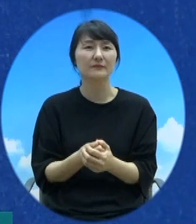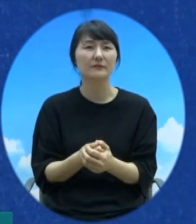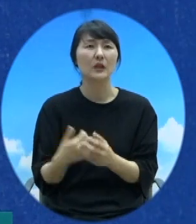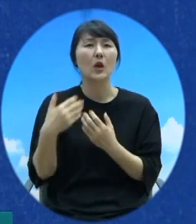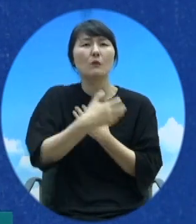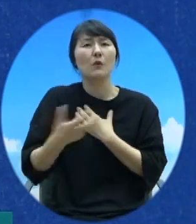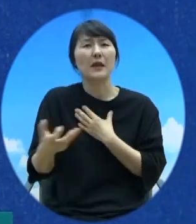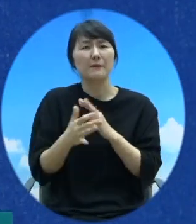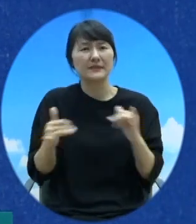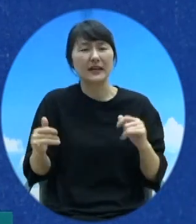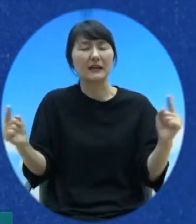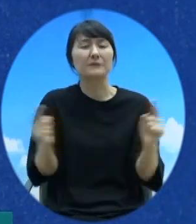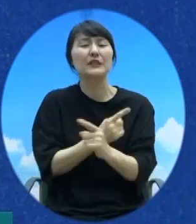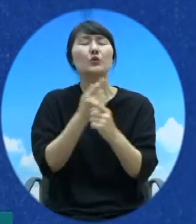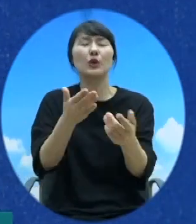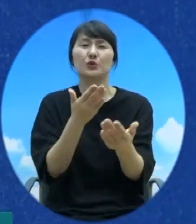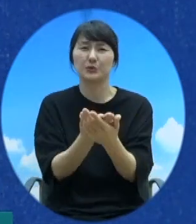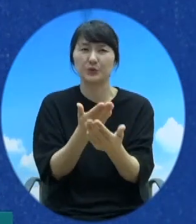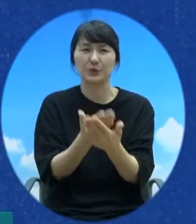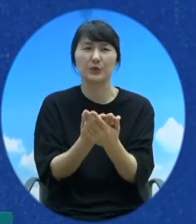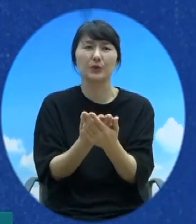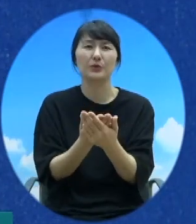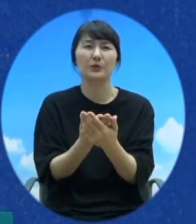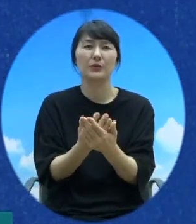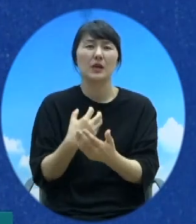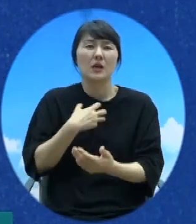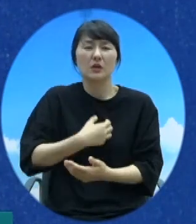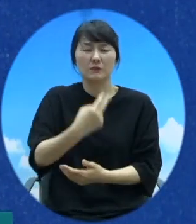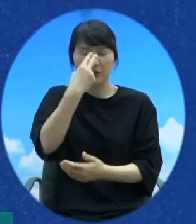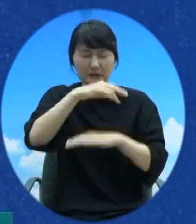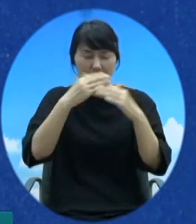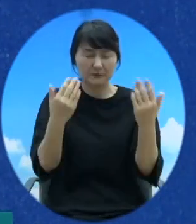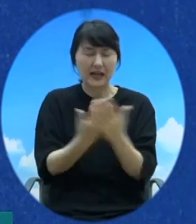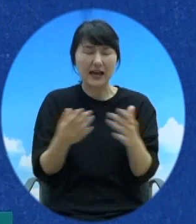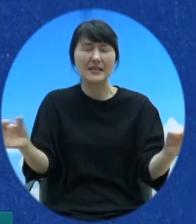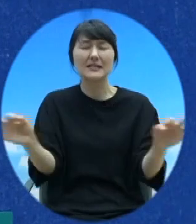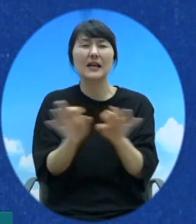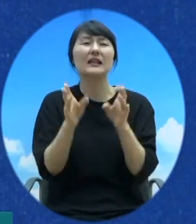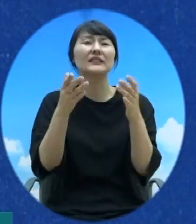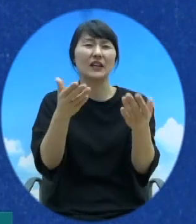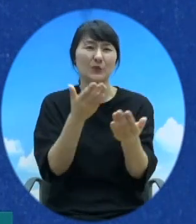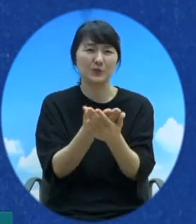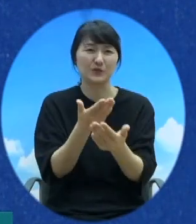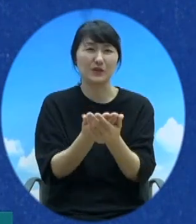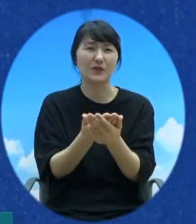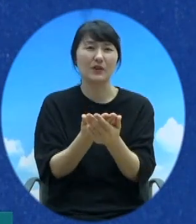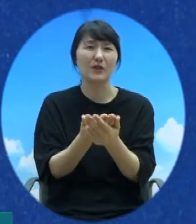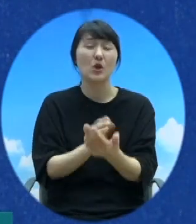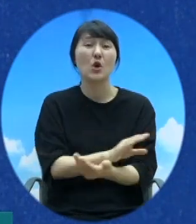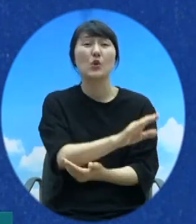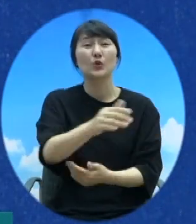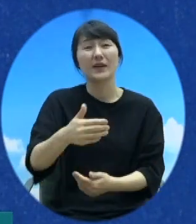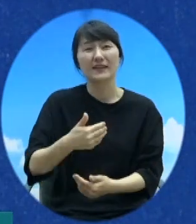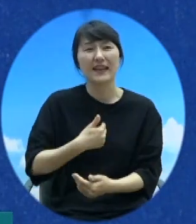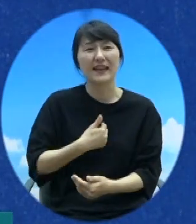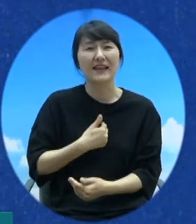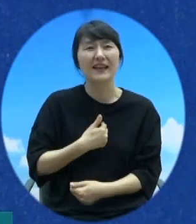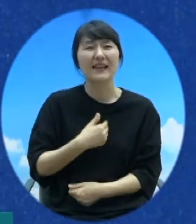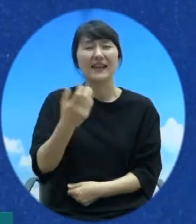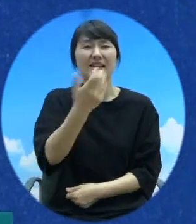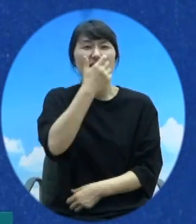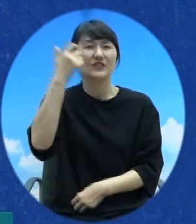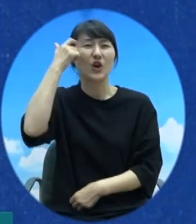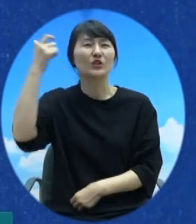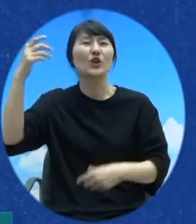몸이 아픈 이들이 치유되게 하여 주시옵고 염려와 근심이 떠나가게 하여 주시옵시고 우리에게